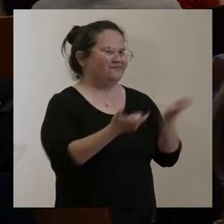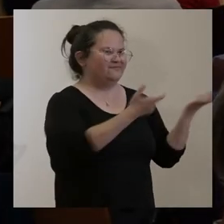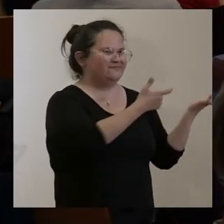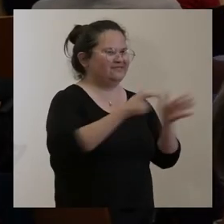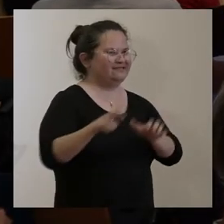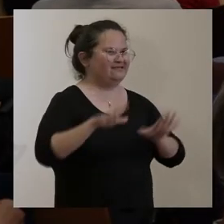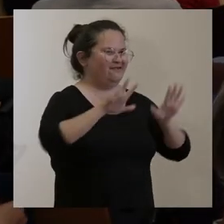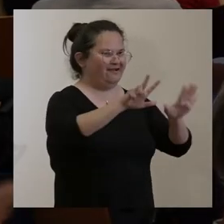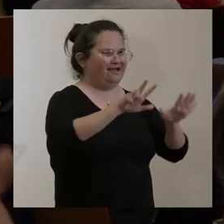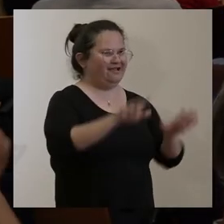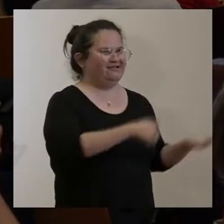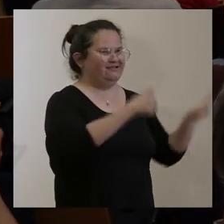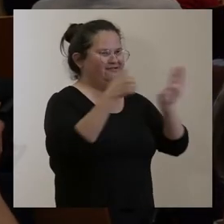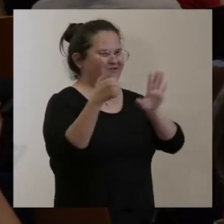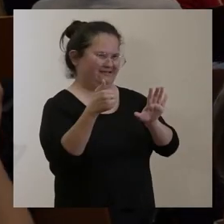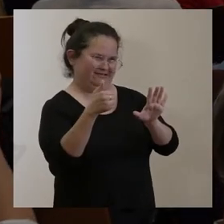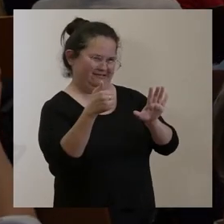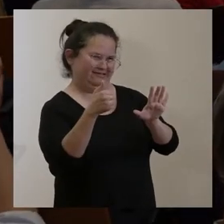1786,